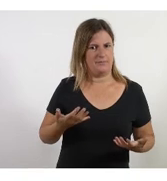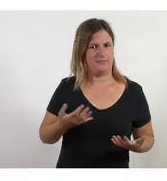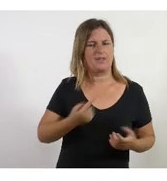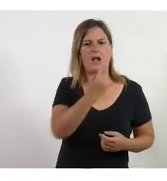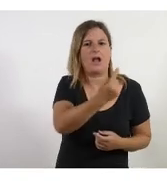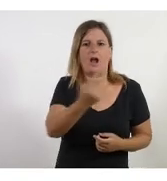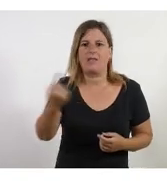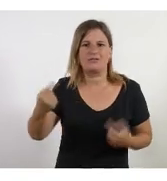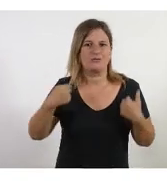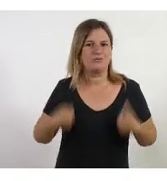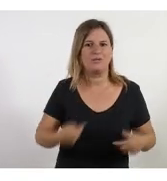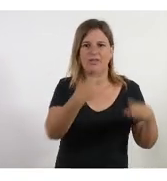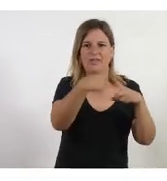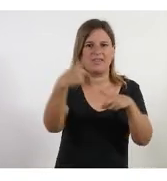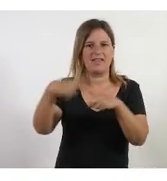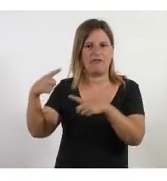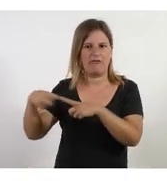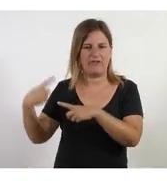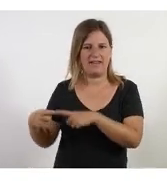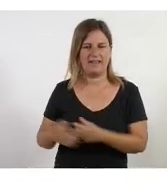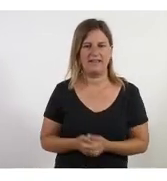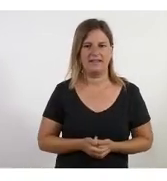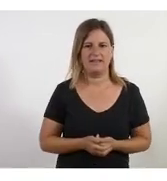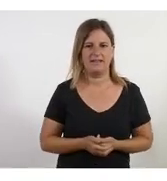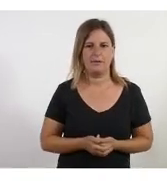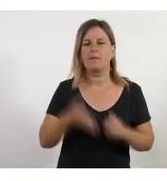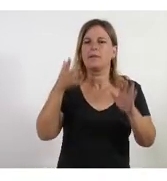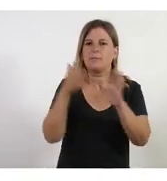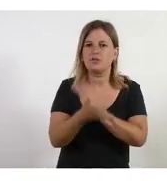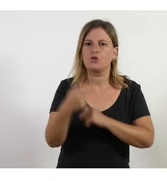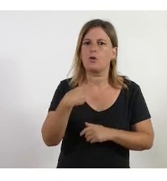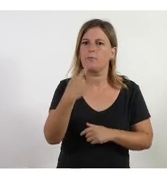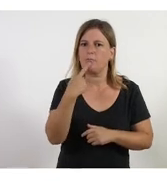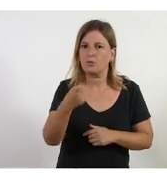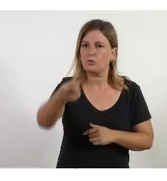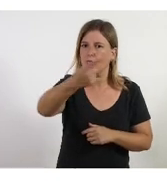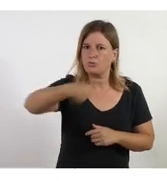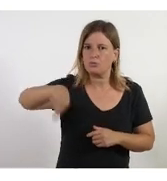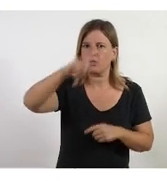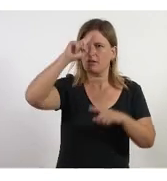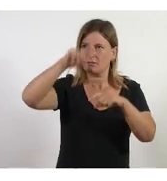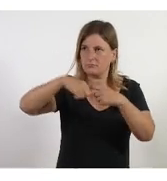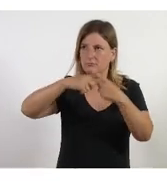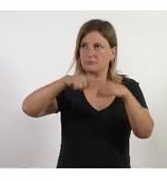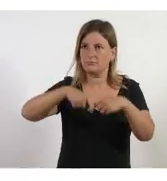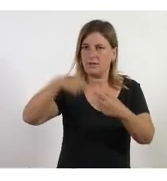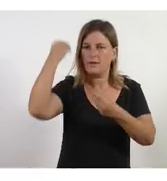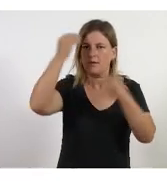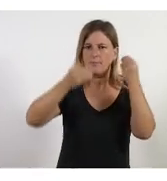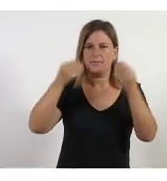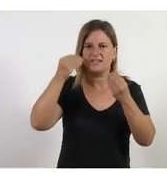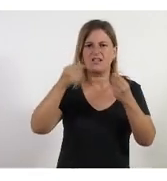Llavors, la pregunta que et faig i que et demano que rumis una mica és quina